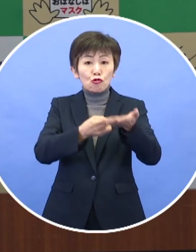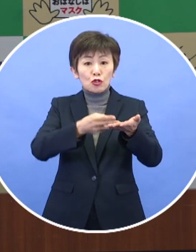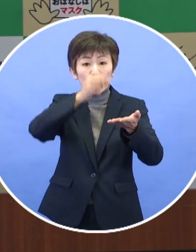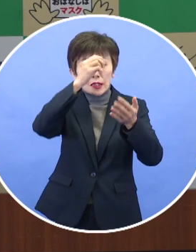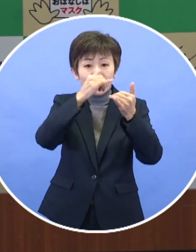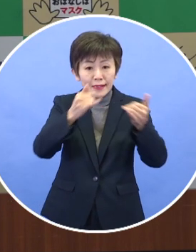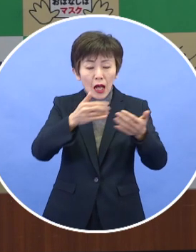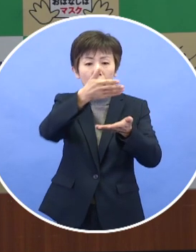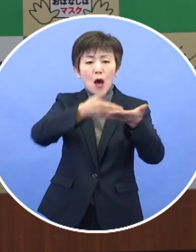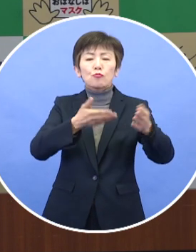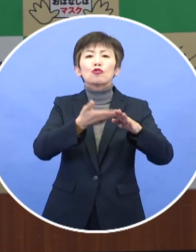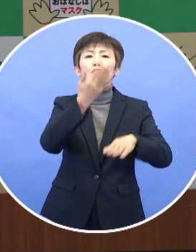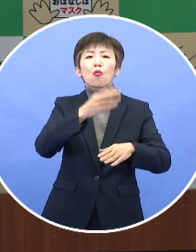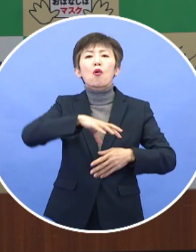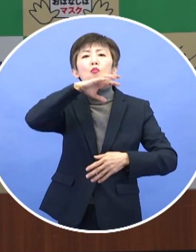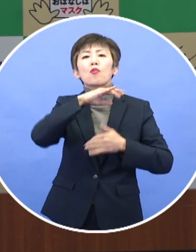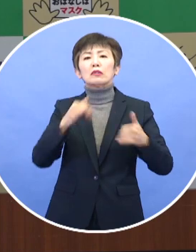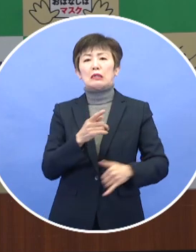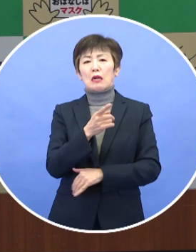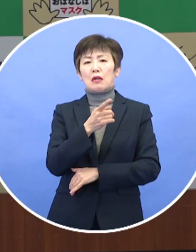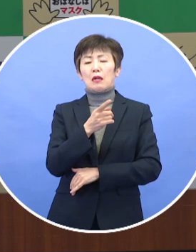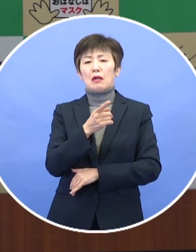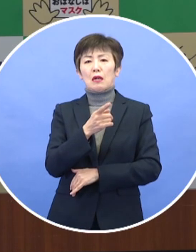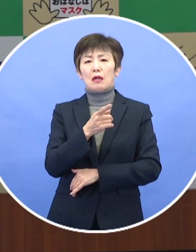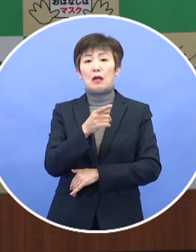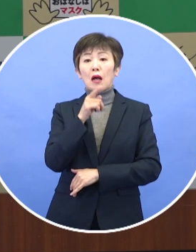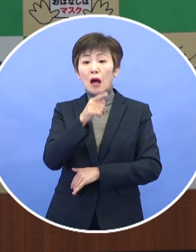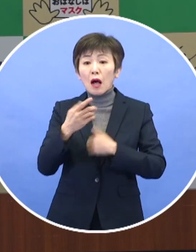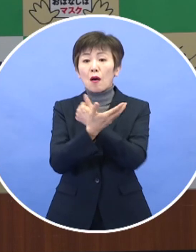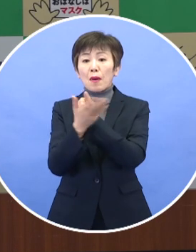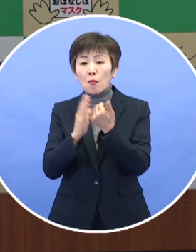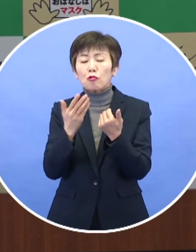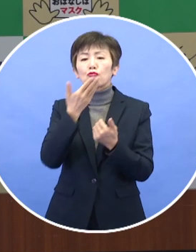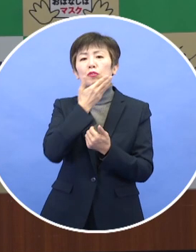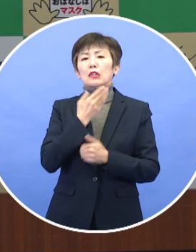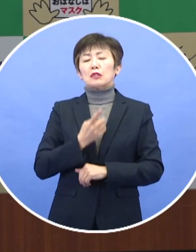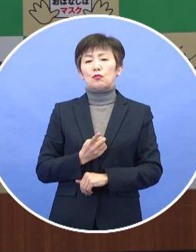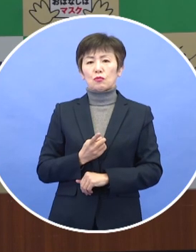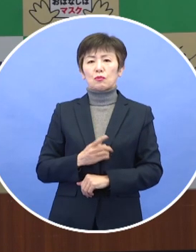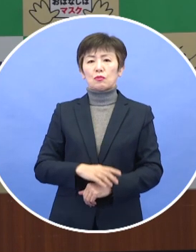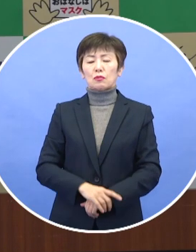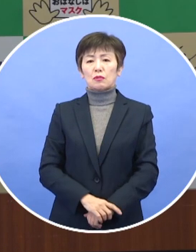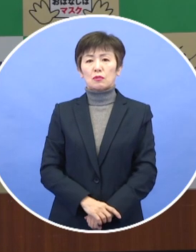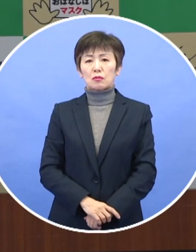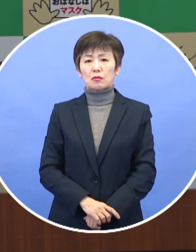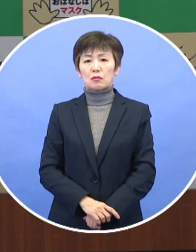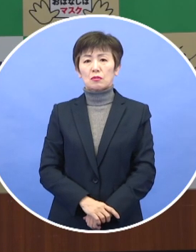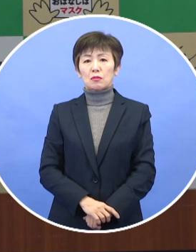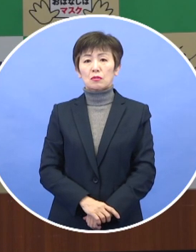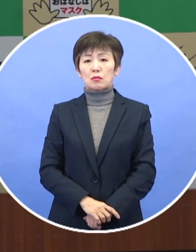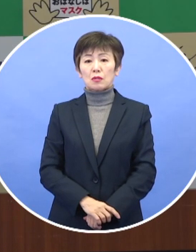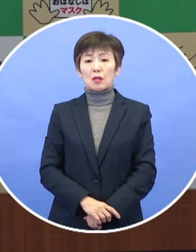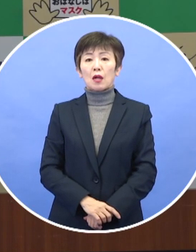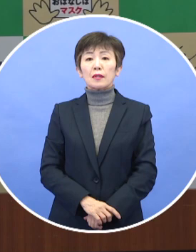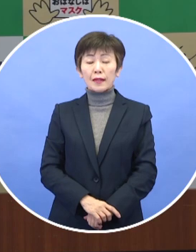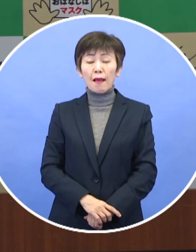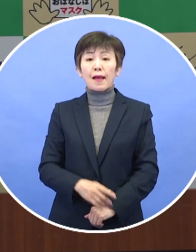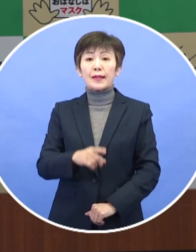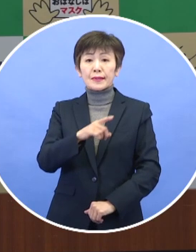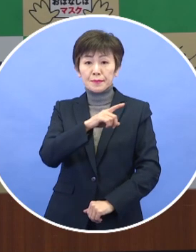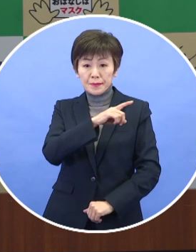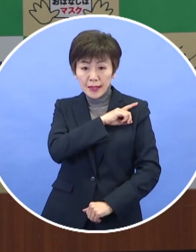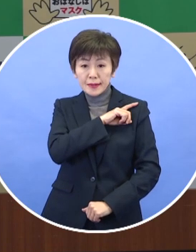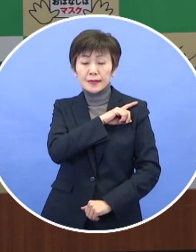高齢者、こういうことからですね、高齢者を守るということが極めて重要だと考えております。そういう意味では第一にまずご自身